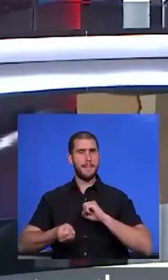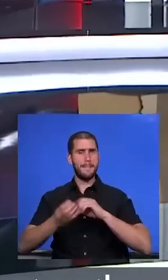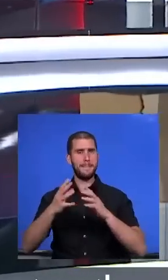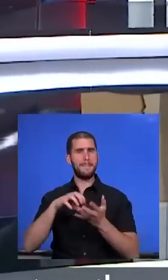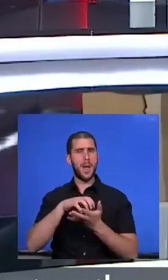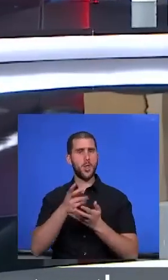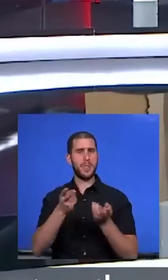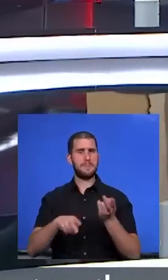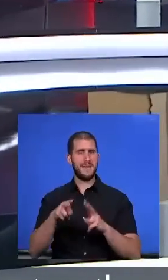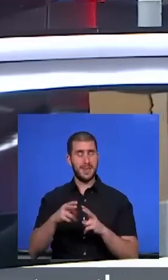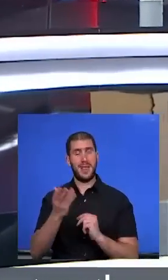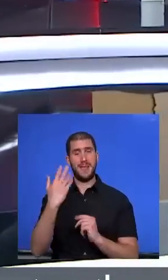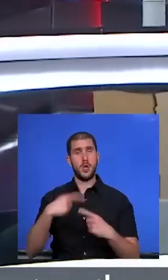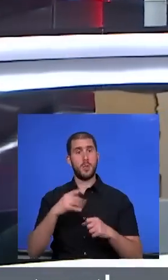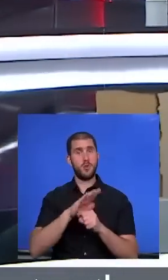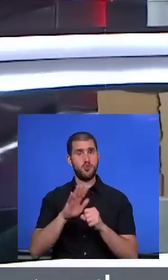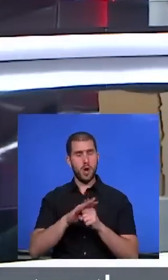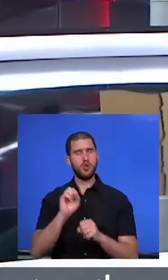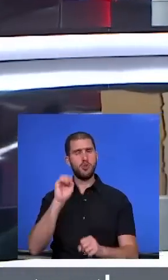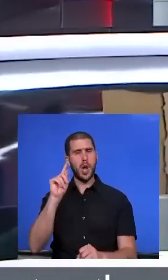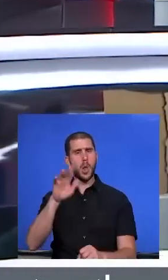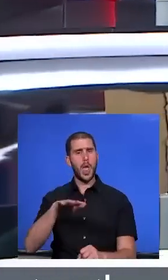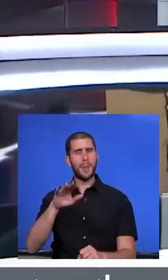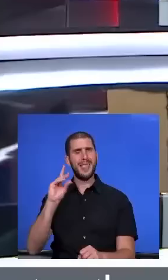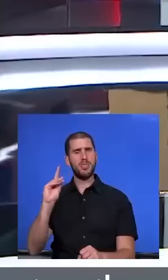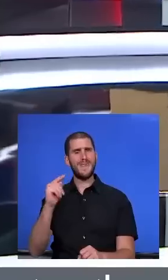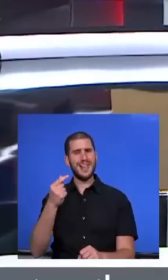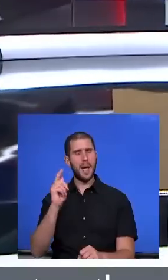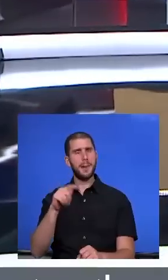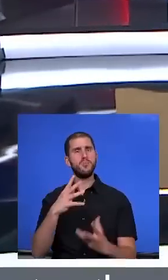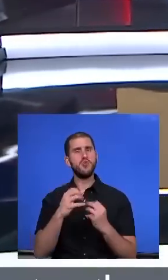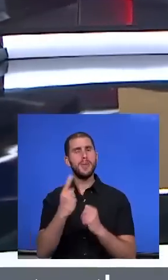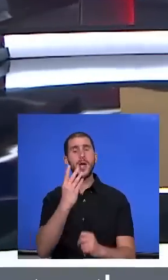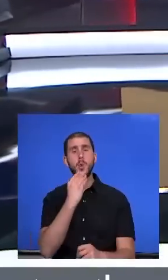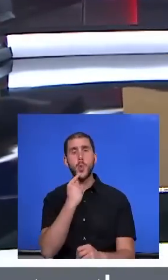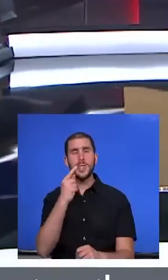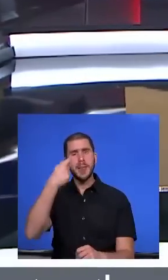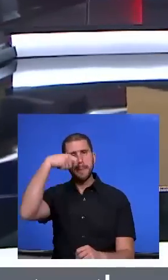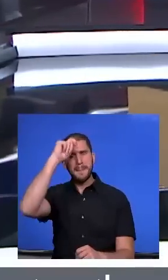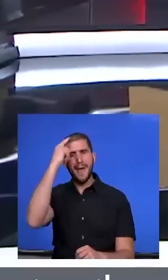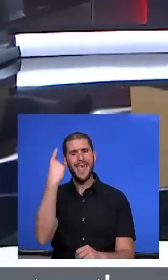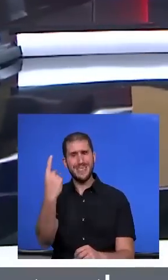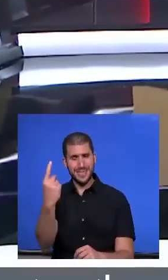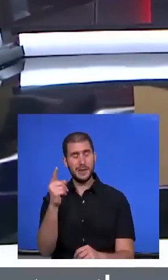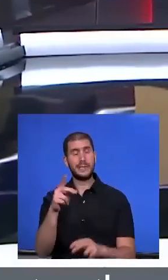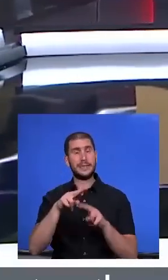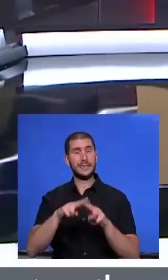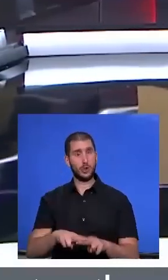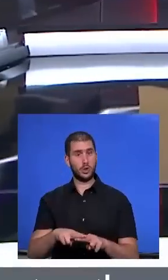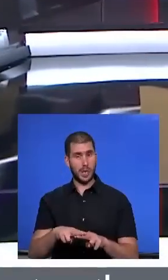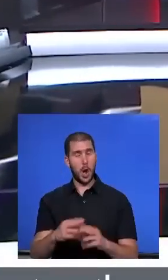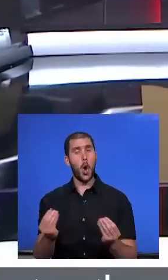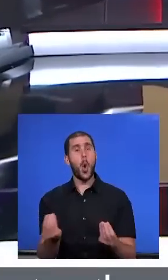המוות. לקראת יום השואה יצא שליחנו לאירופה דוב גילהר בעקבות משפחה יהודית ברלינאית אחת שהשאירה אחריה